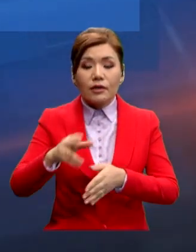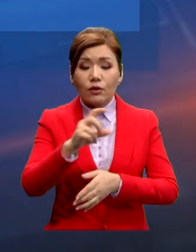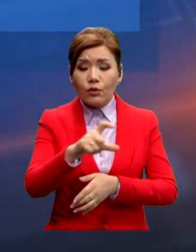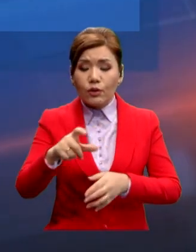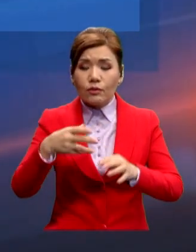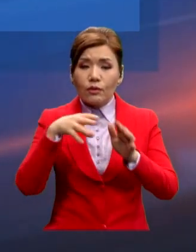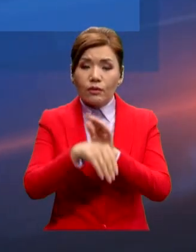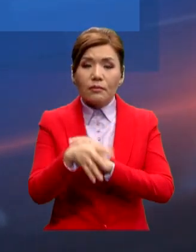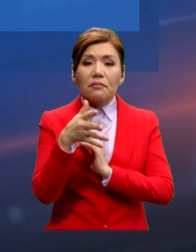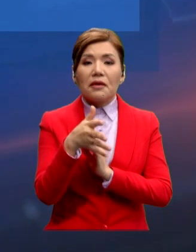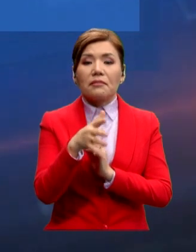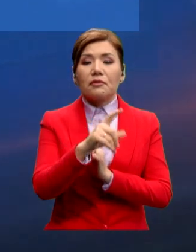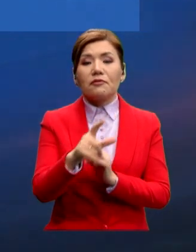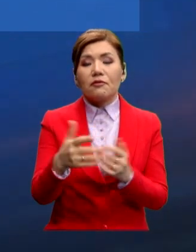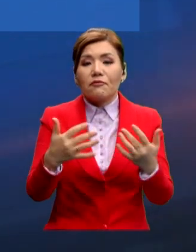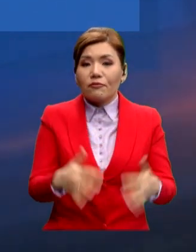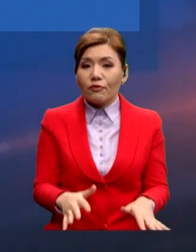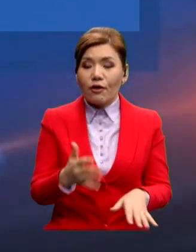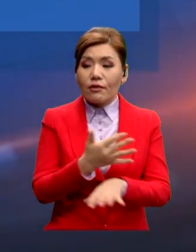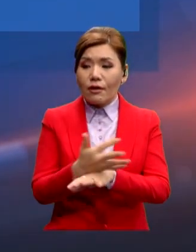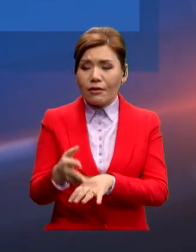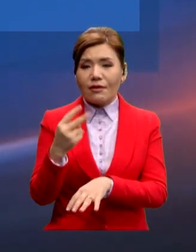қатары 5000 болса жеткілікті, бұрын бұл сан